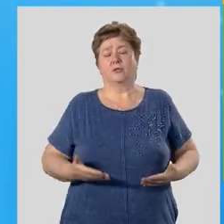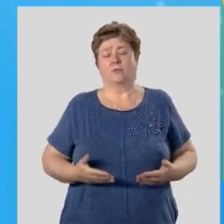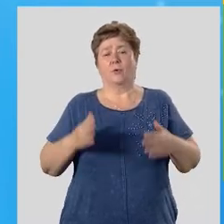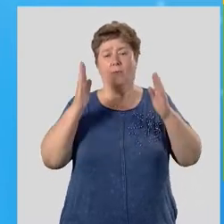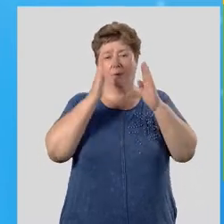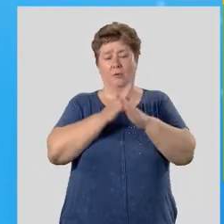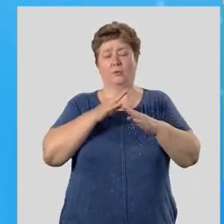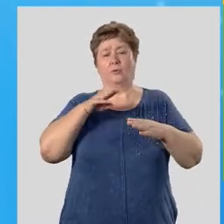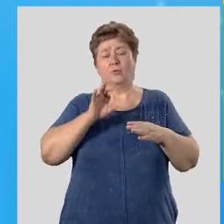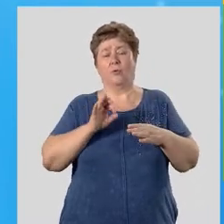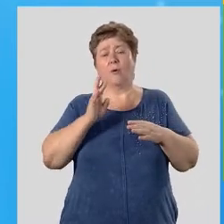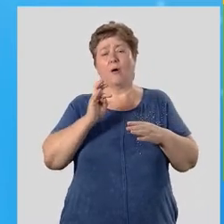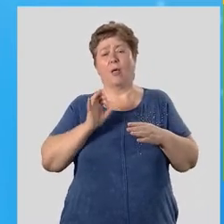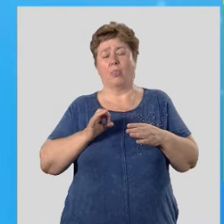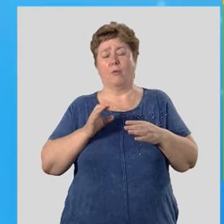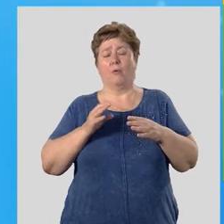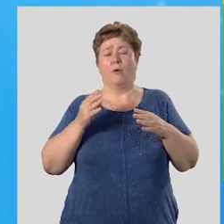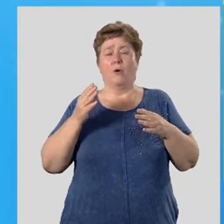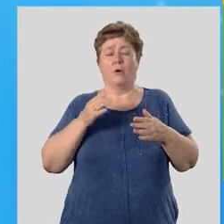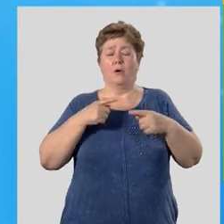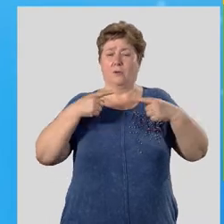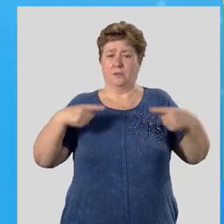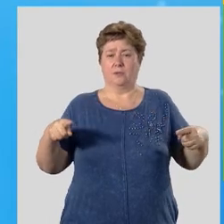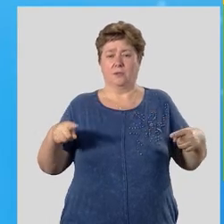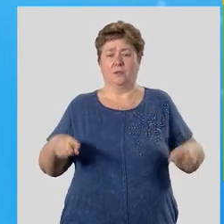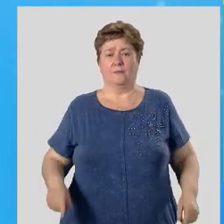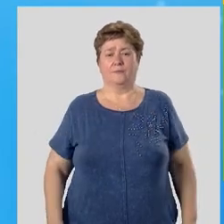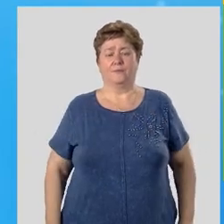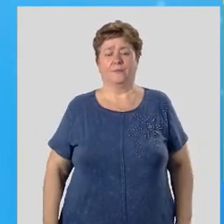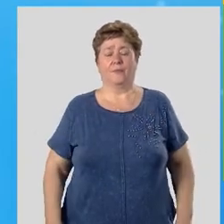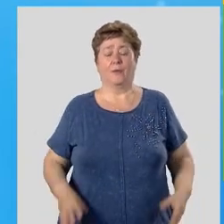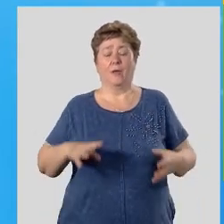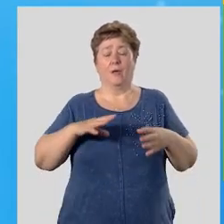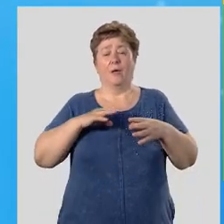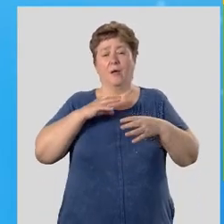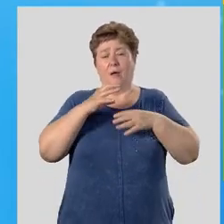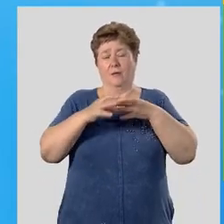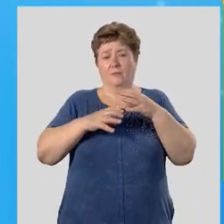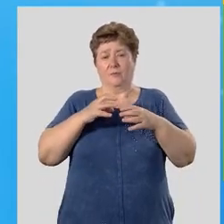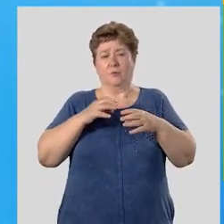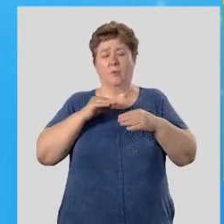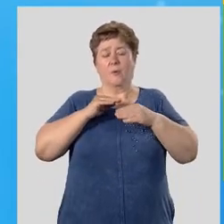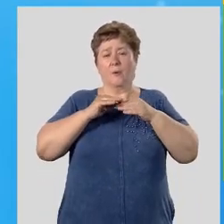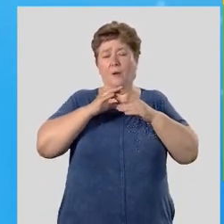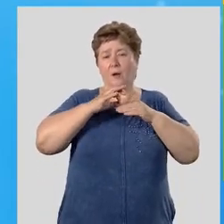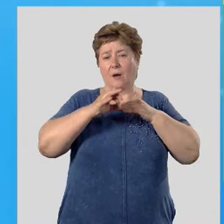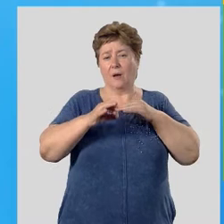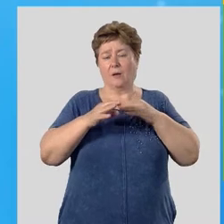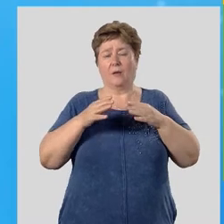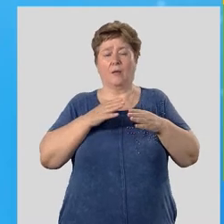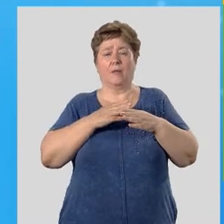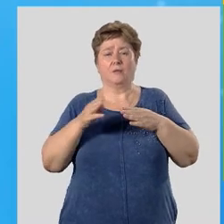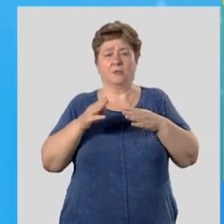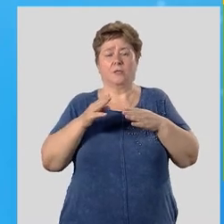природе, то оно существенно различается. В земной коре на долю кислорода